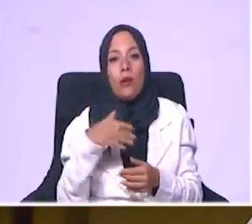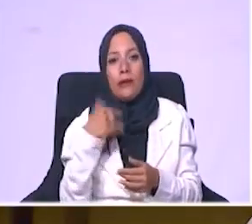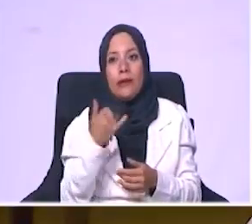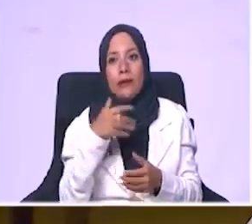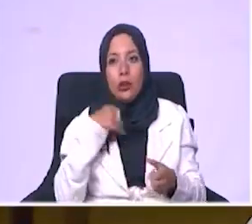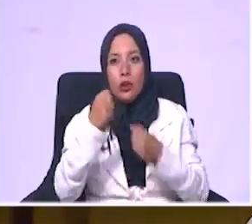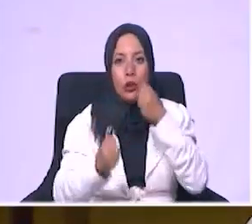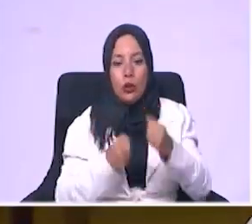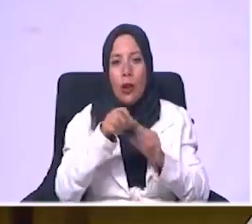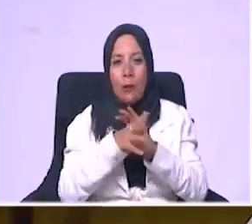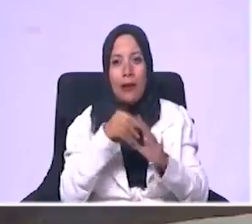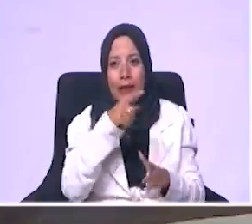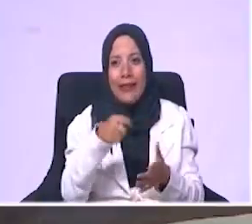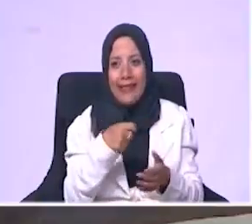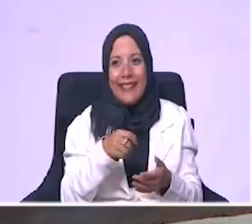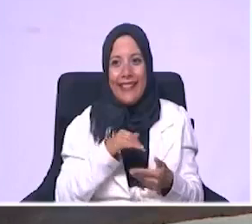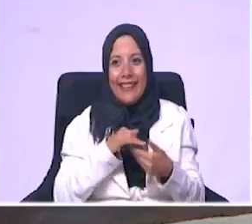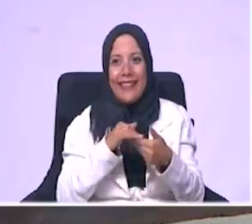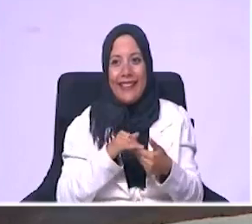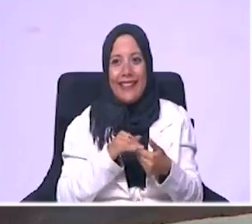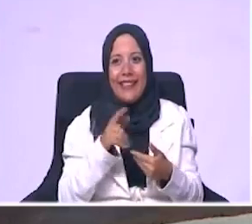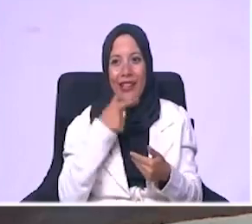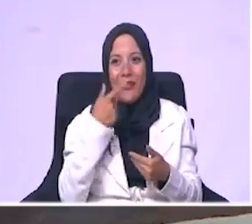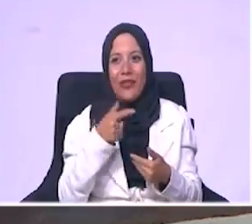شجعتك ازاي بقى يا دكتوره ايناس